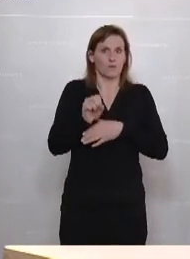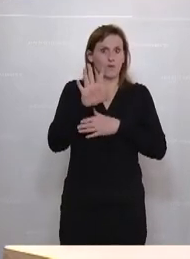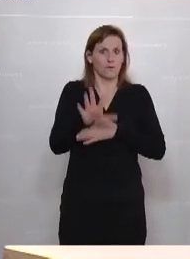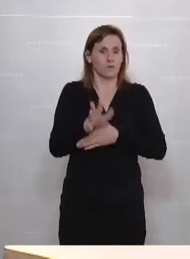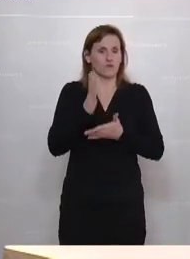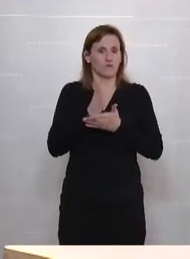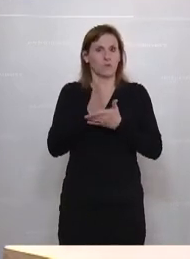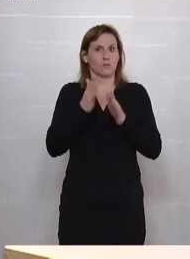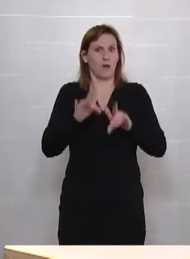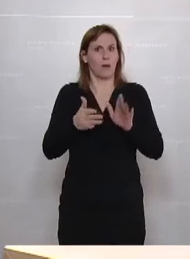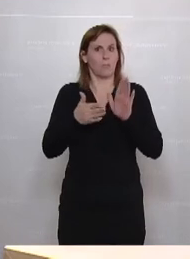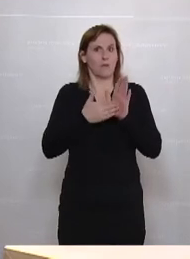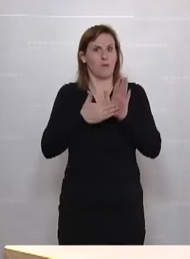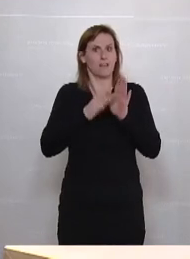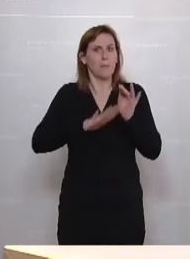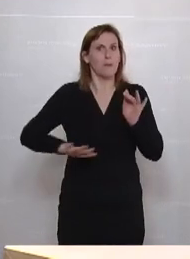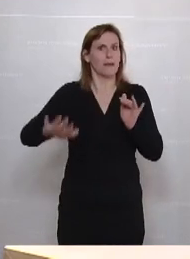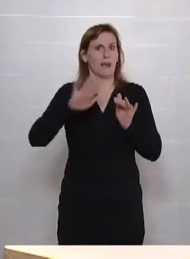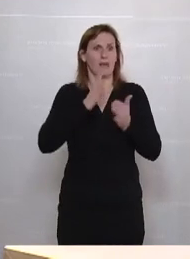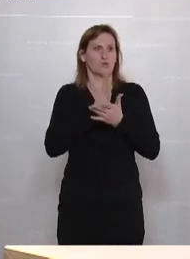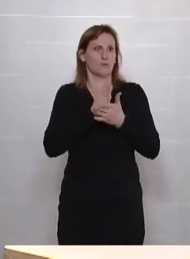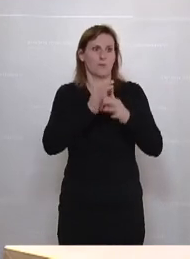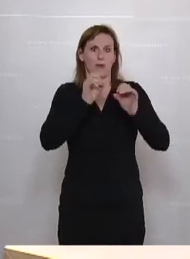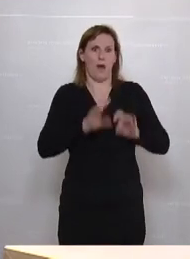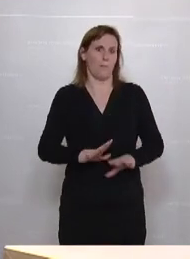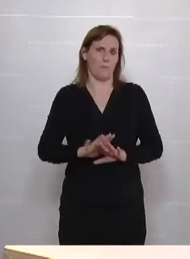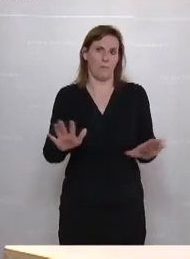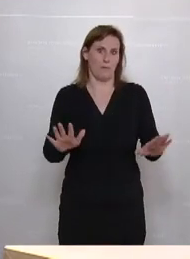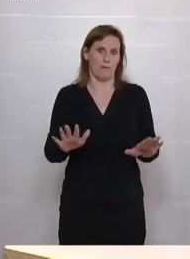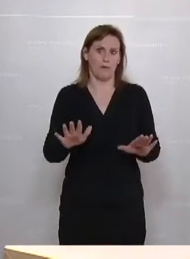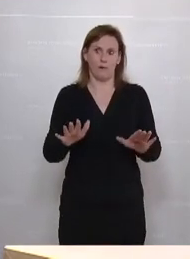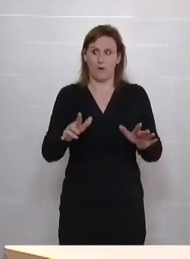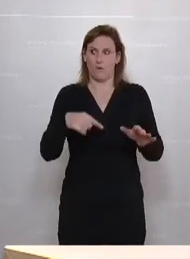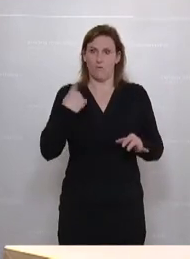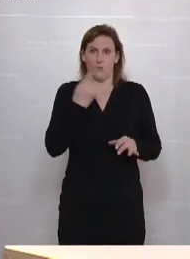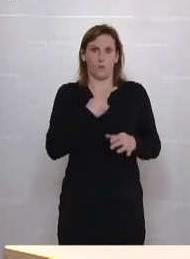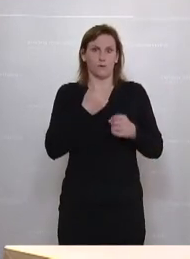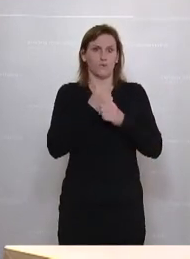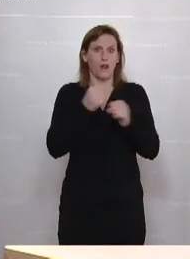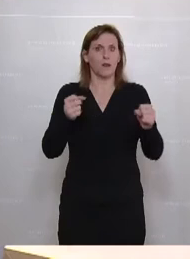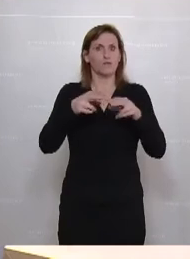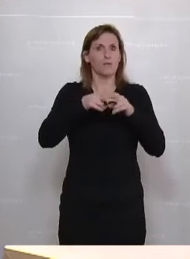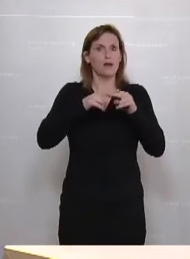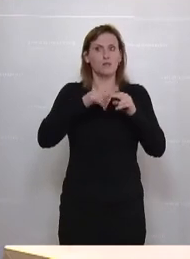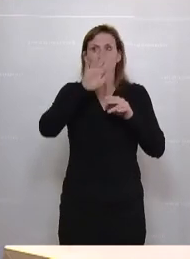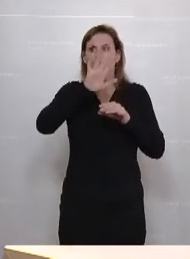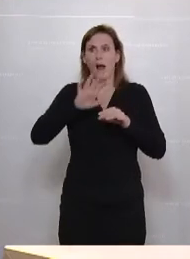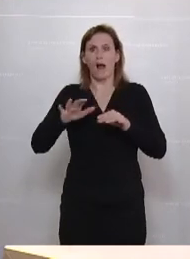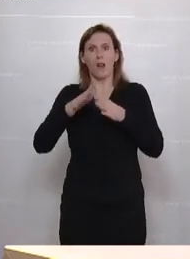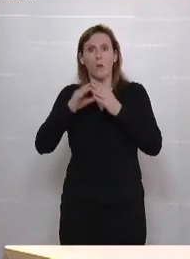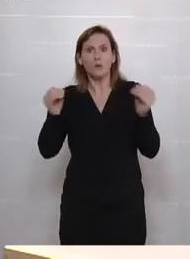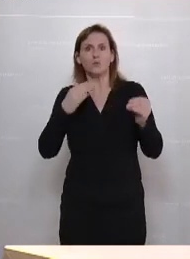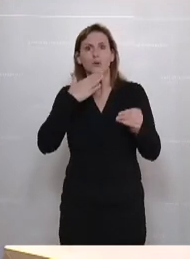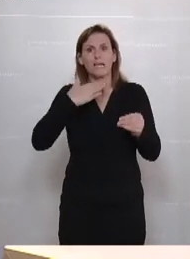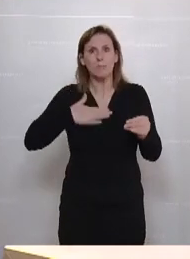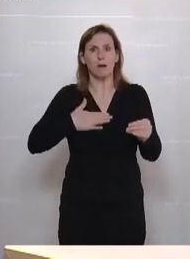glänzend bewiesen hat, dass sie in dem Bereich total versagt. Also uns Freiheitlichen sind nationale Lösungen lieber, vielleicht nicht jene,